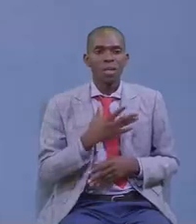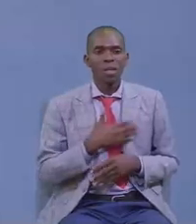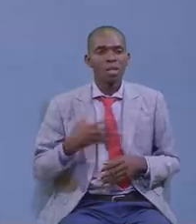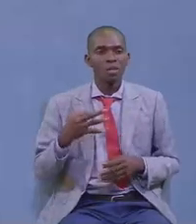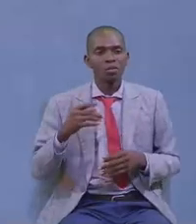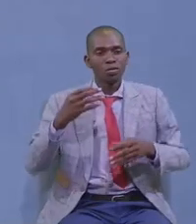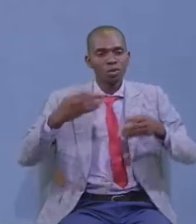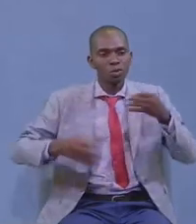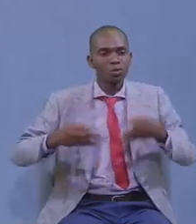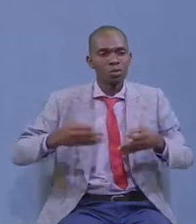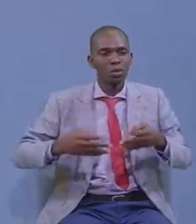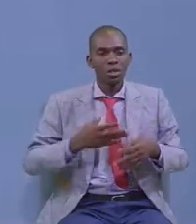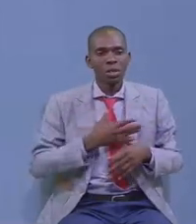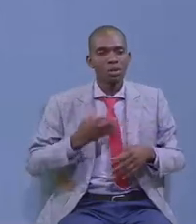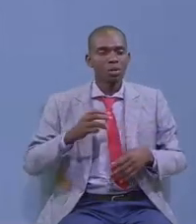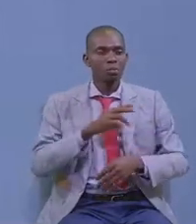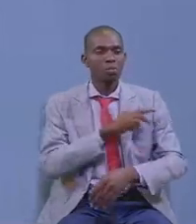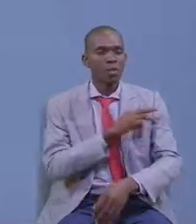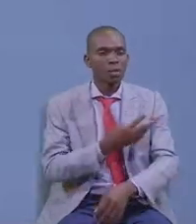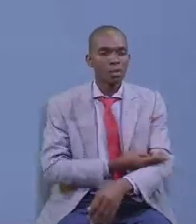suis rempli de justice et de vigueur